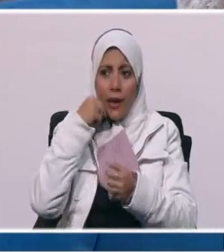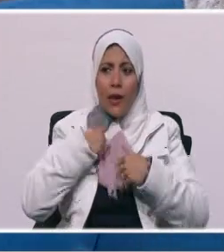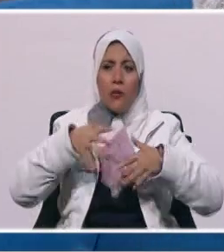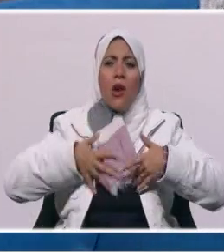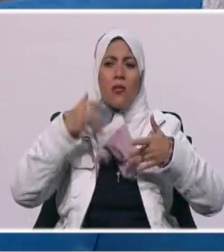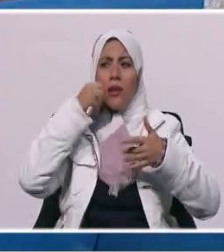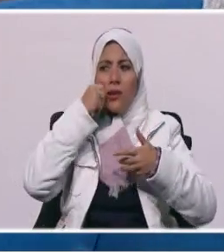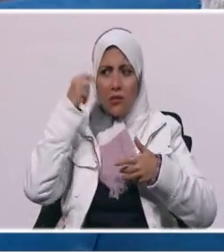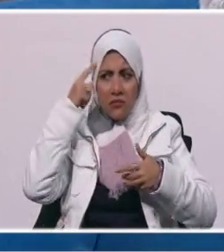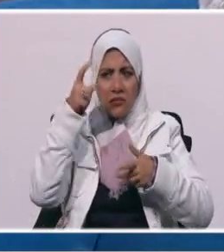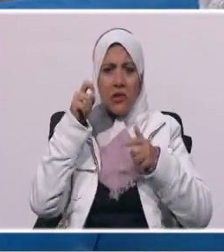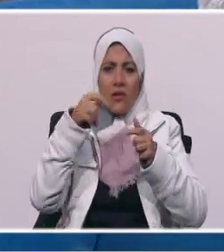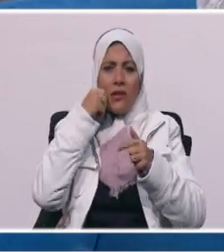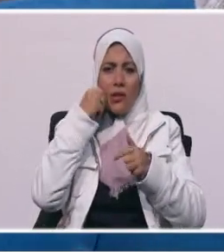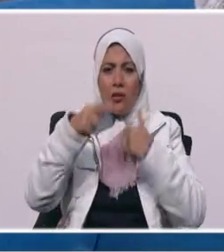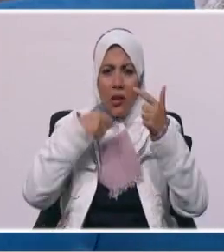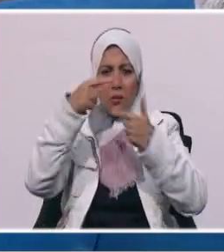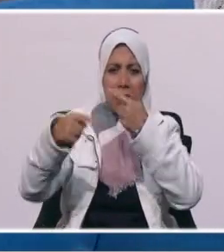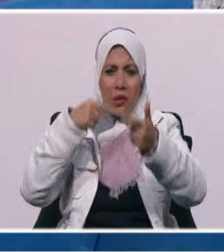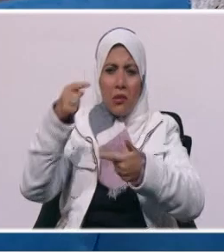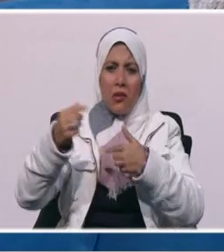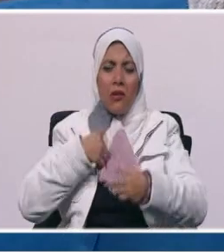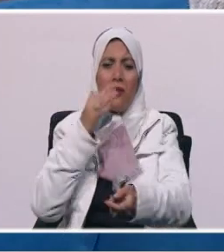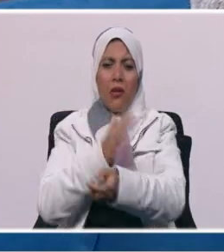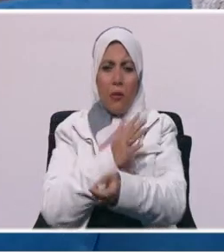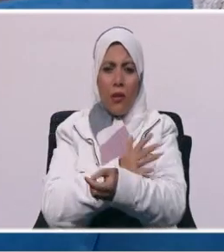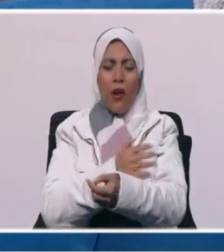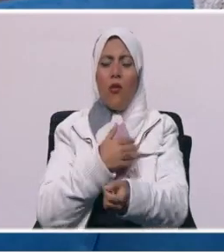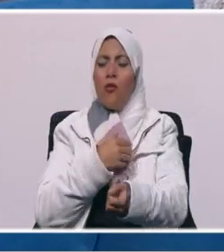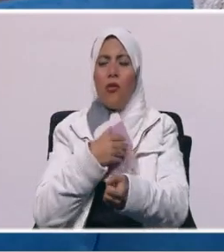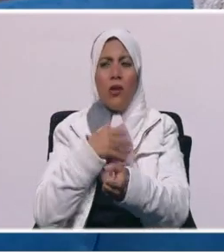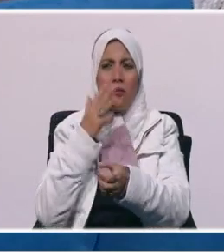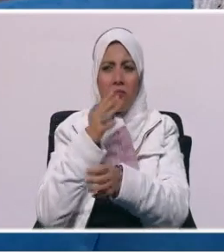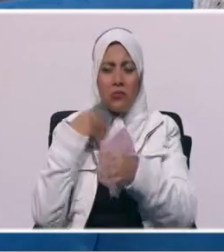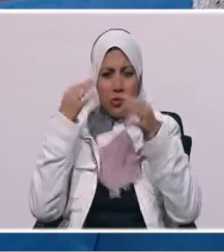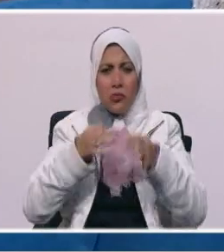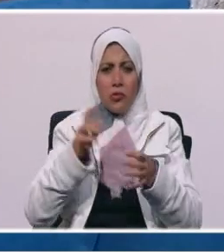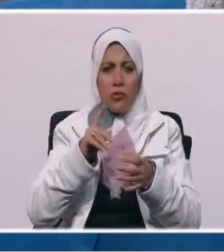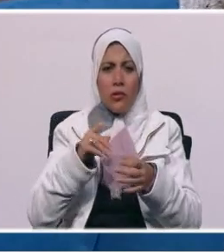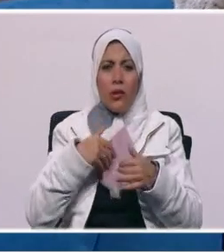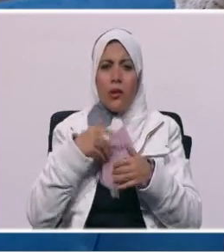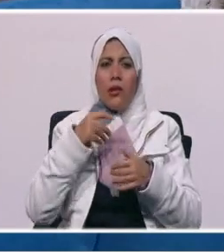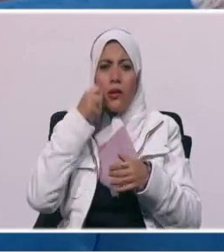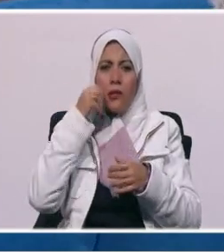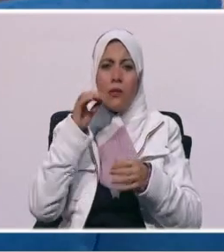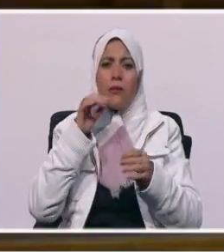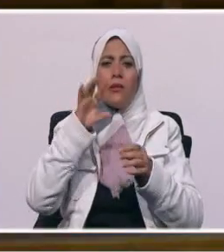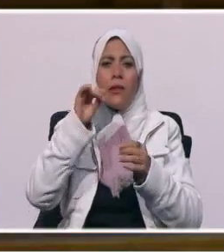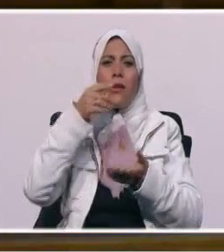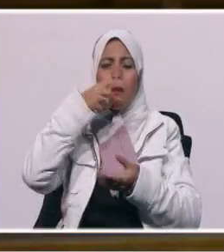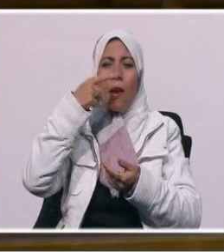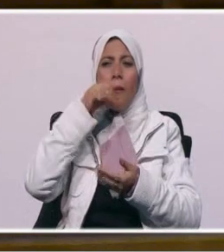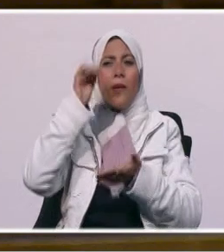دي ومش عايزه اتكلم كتير عن الالام اللي انا عشتها، بس لو عايزه الخص يعني اثرت